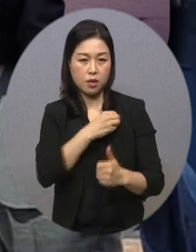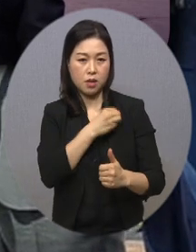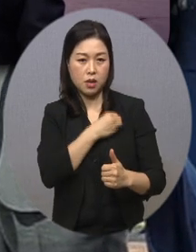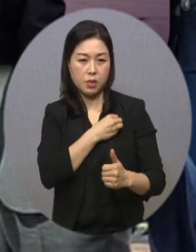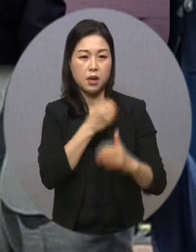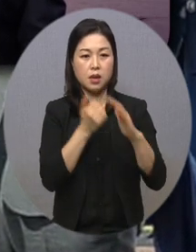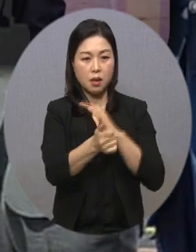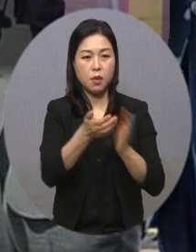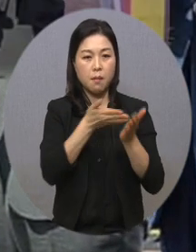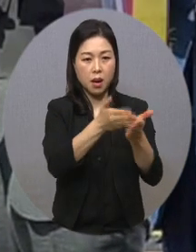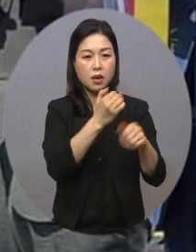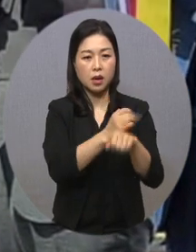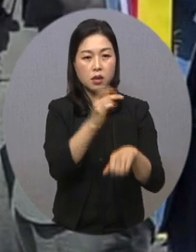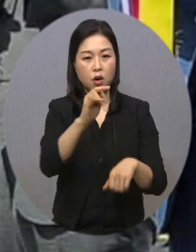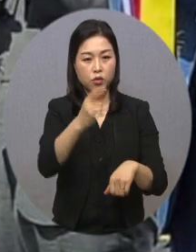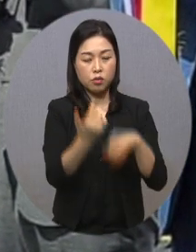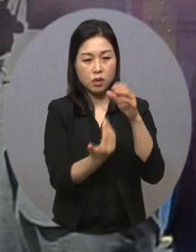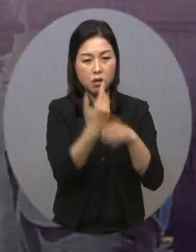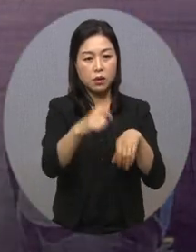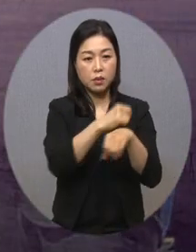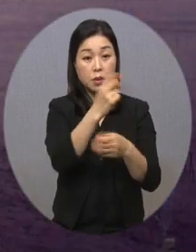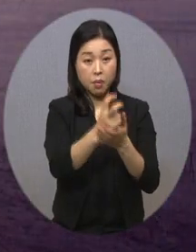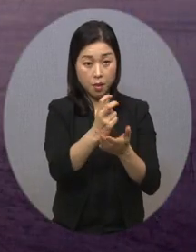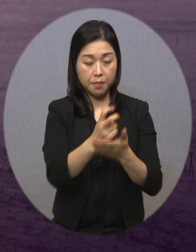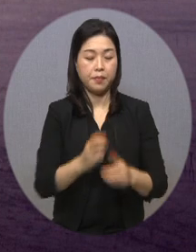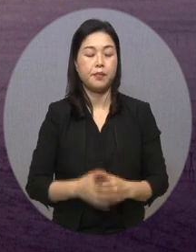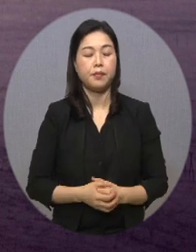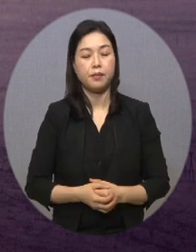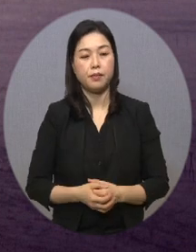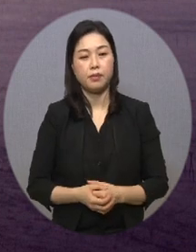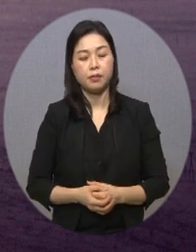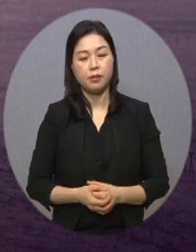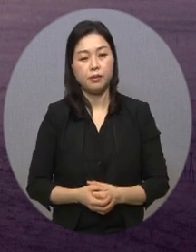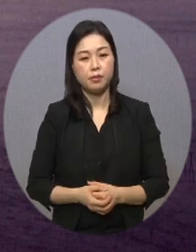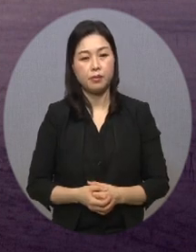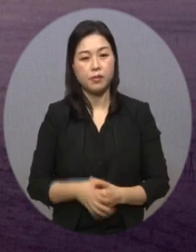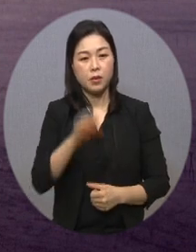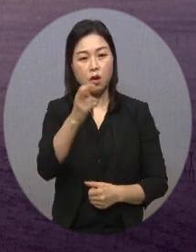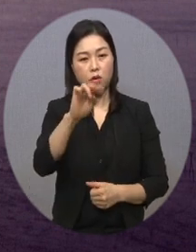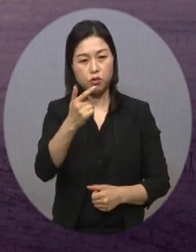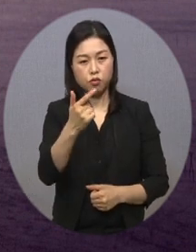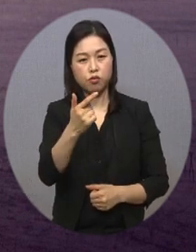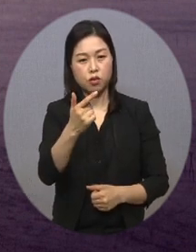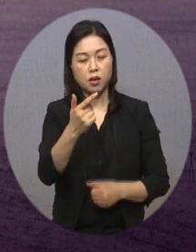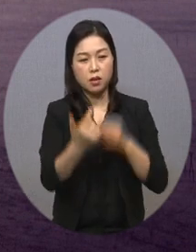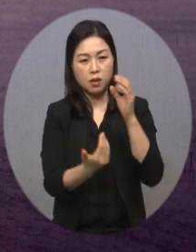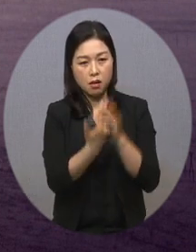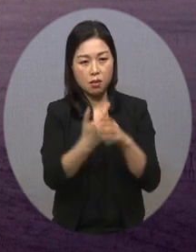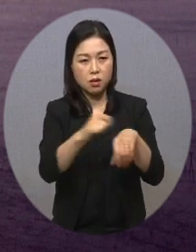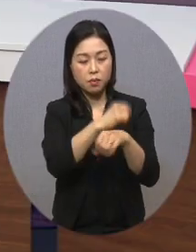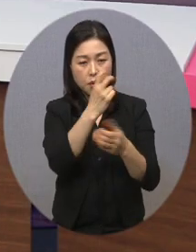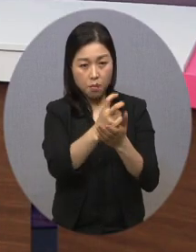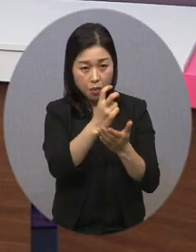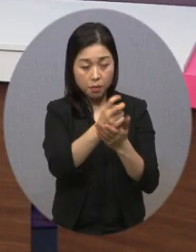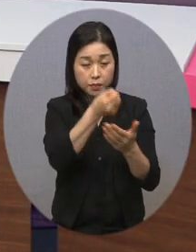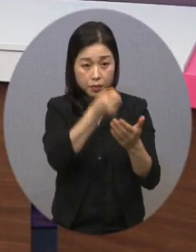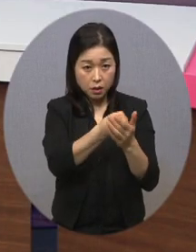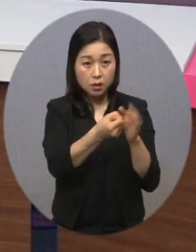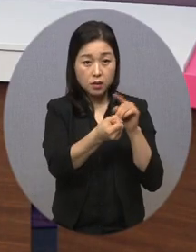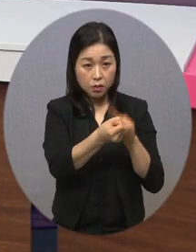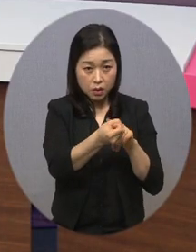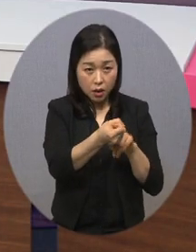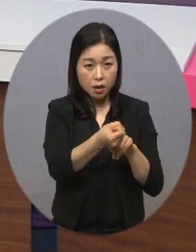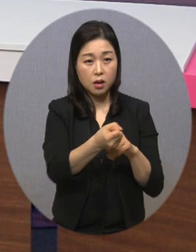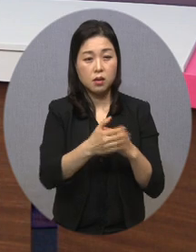발의하신 여순사건 특별법입니다. 그래서 일단 여순사건 특별법 제정을 통해서